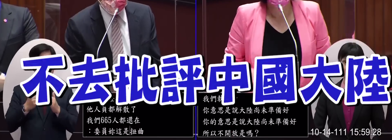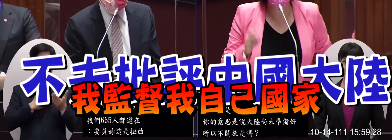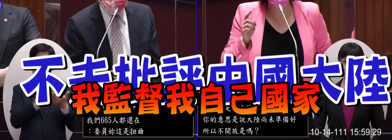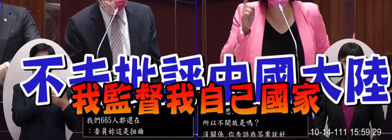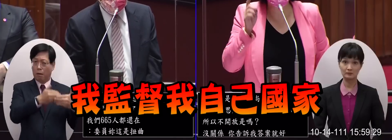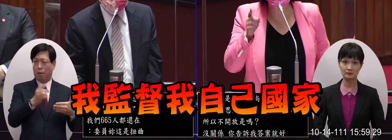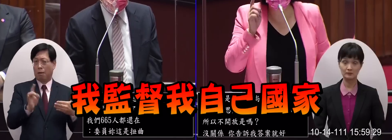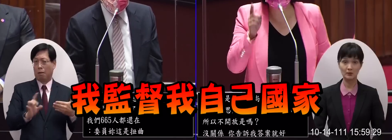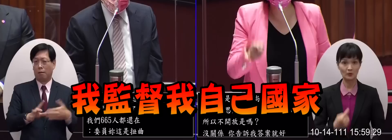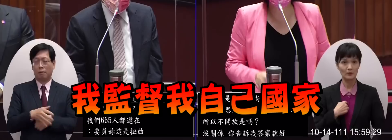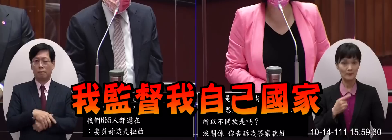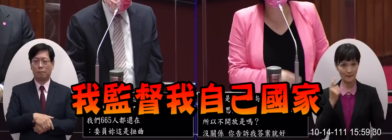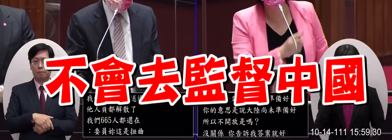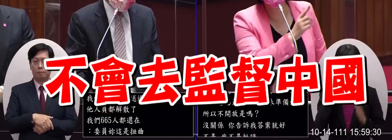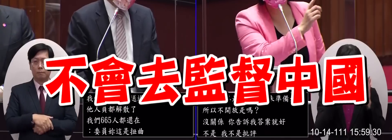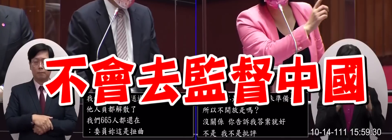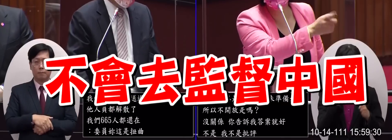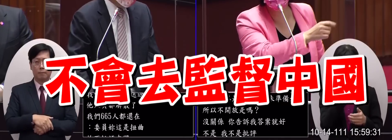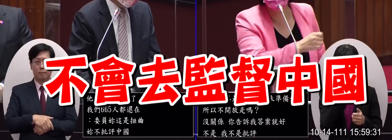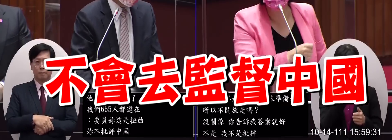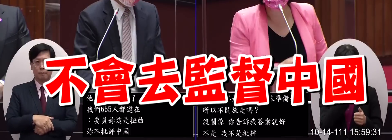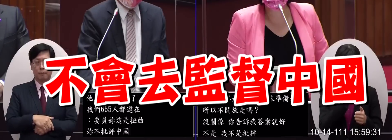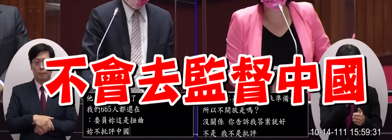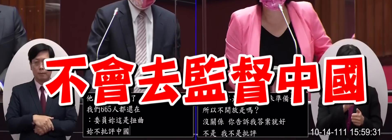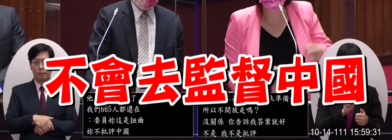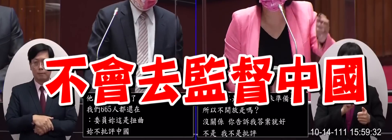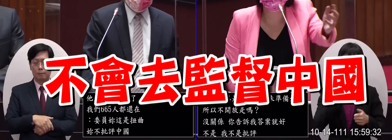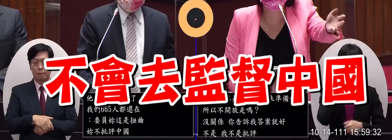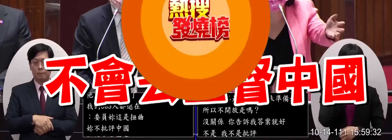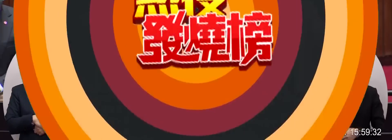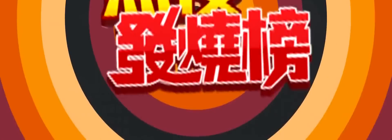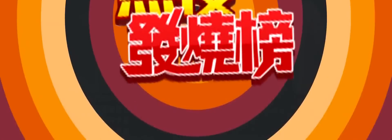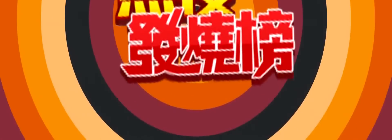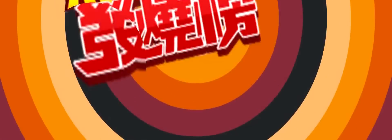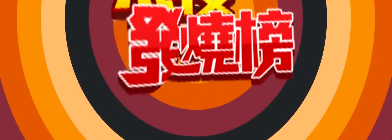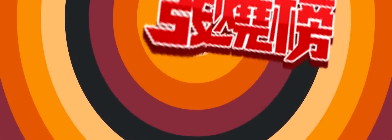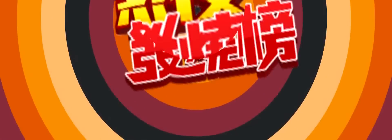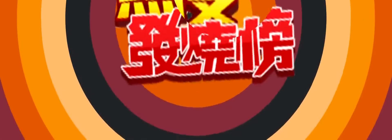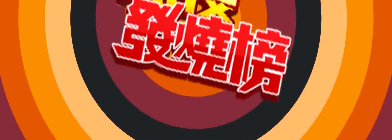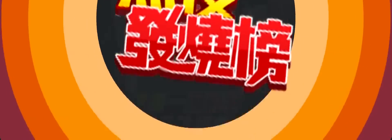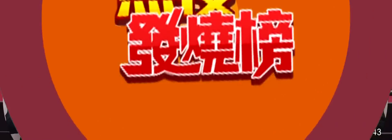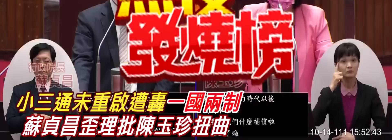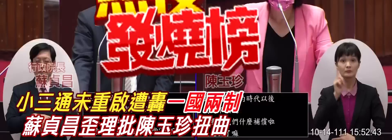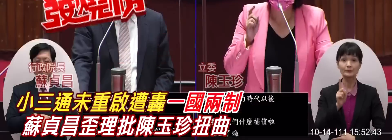去批评中国。 我是监督我自己的国家，我不会去监督中国共产党他那个政府。